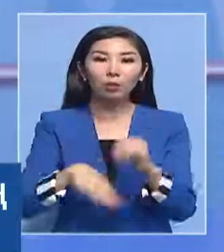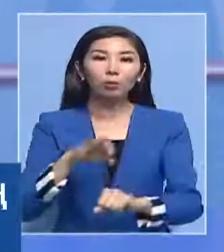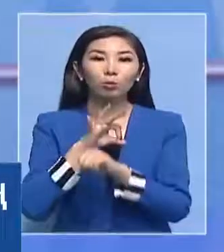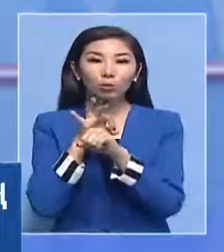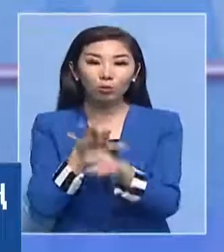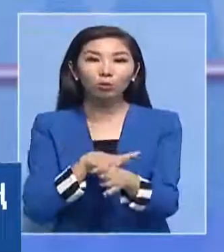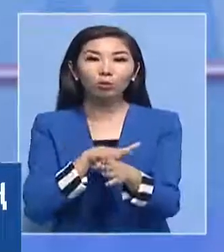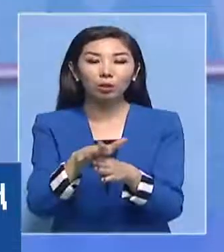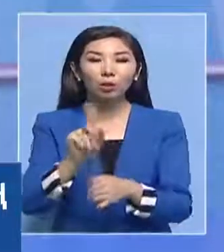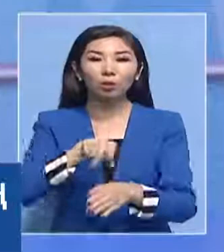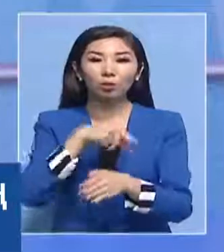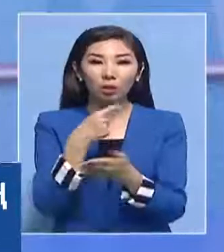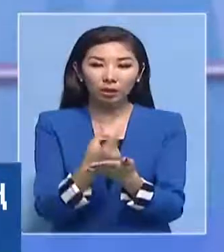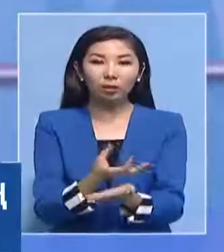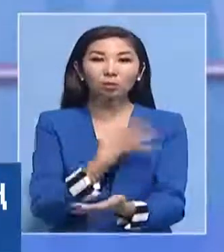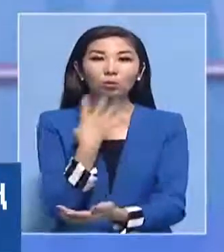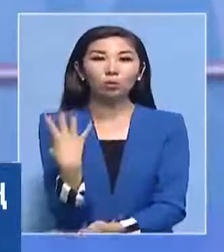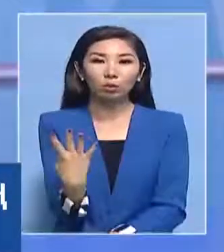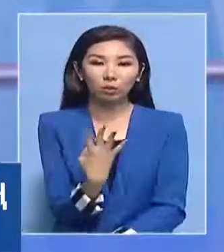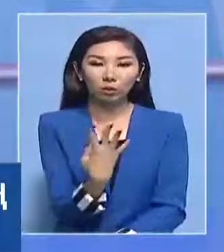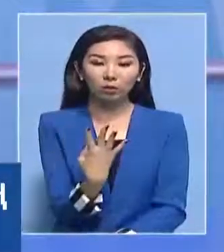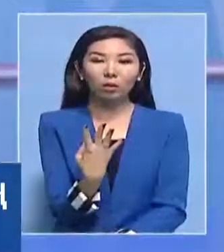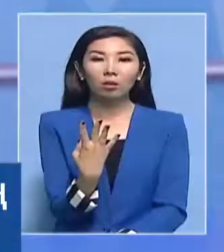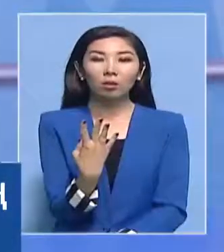Сондай сұрақтарды осы төрт жаңағы